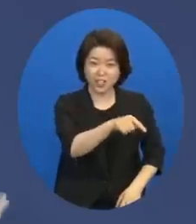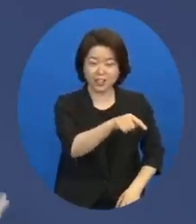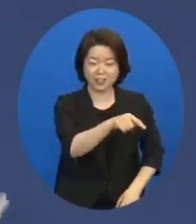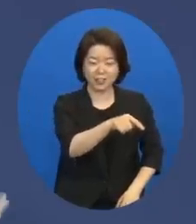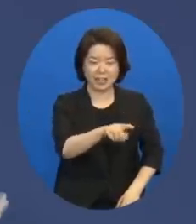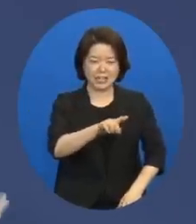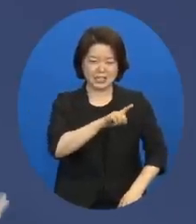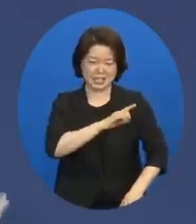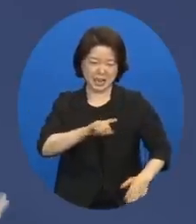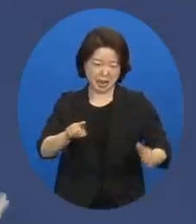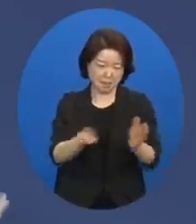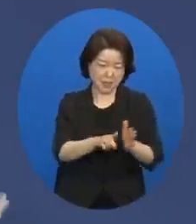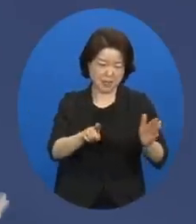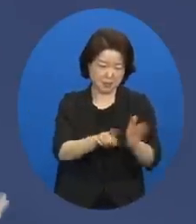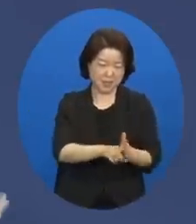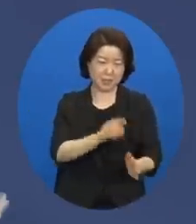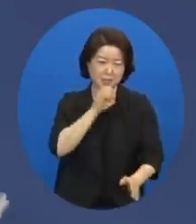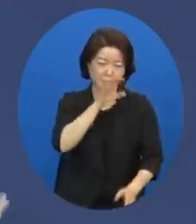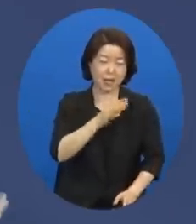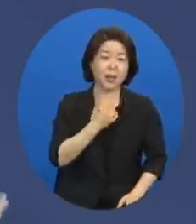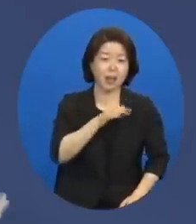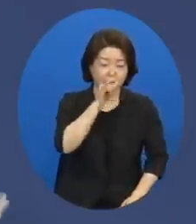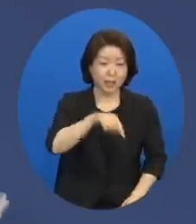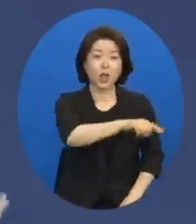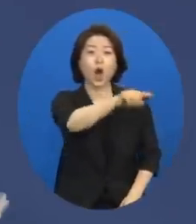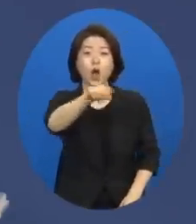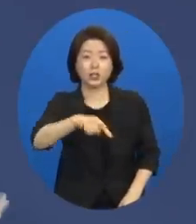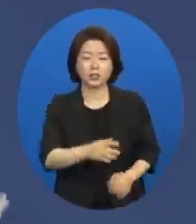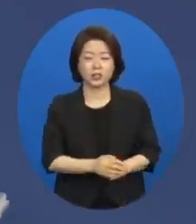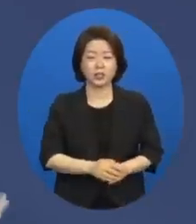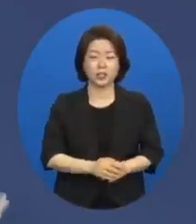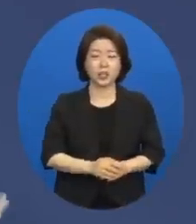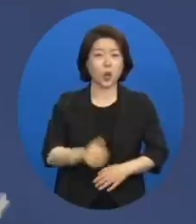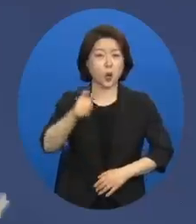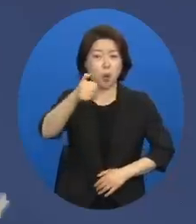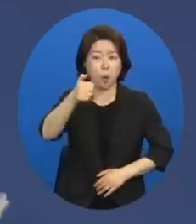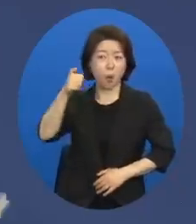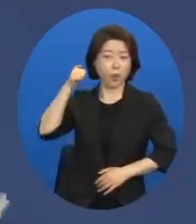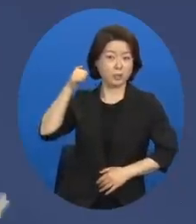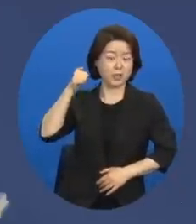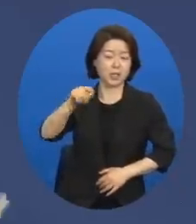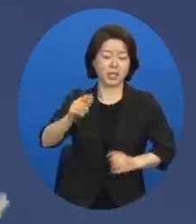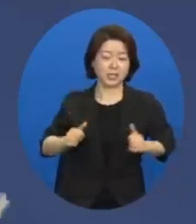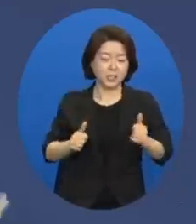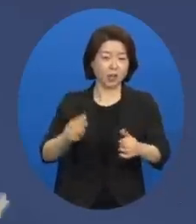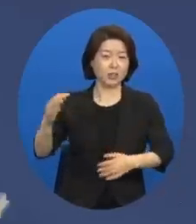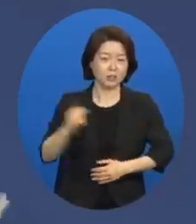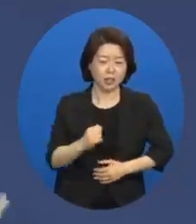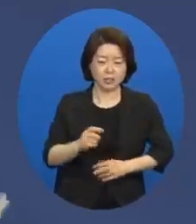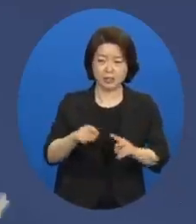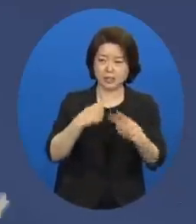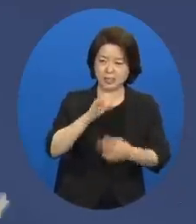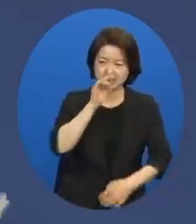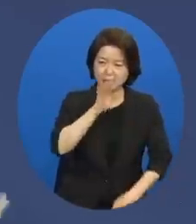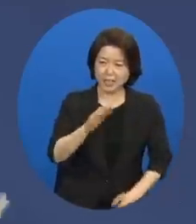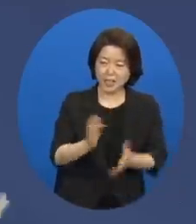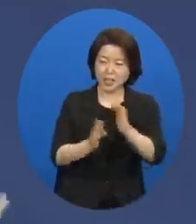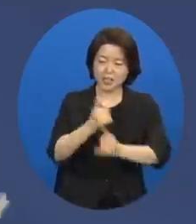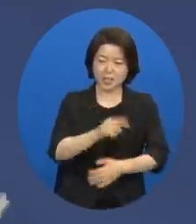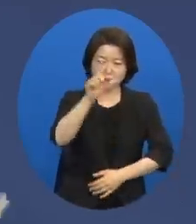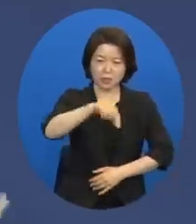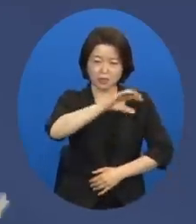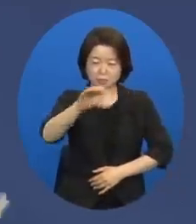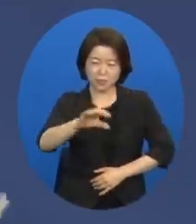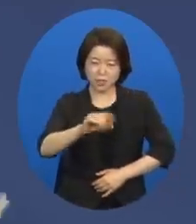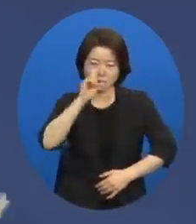잘 믿는다고 말했던 선민이라는 그들이 50일 전에 그 열심을 가지고 이해할 수 없는 예수님을 십자가에 못